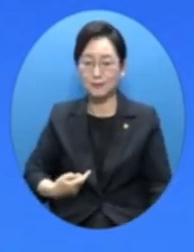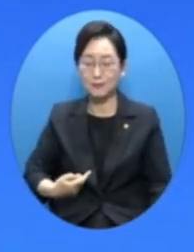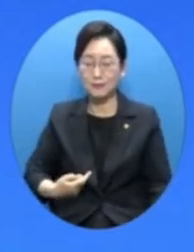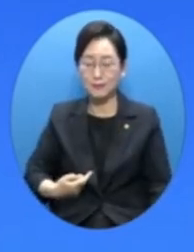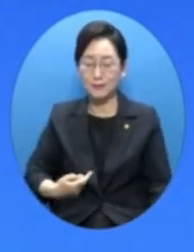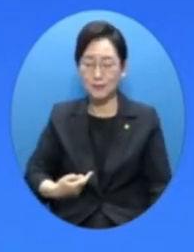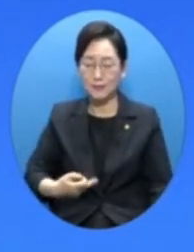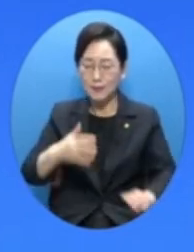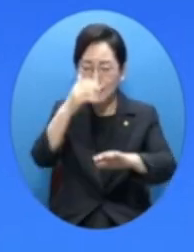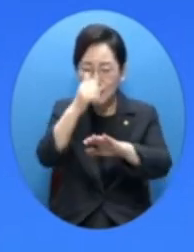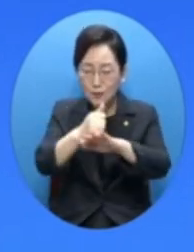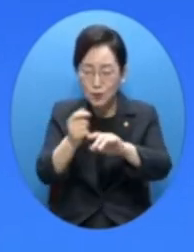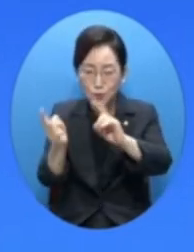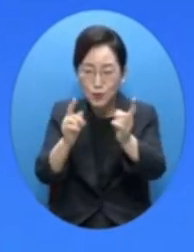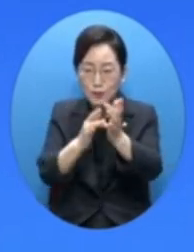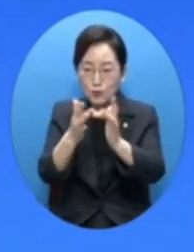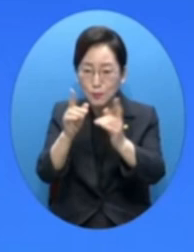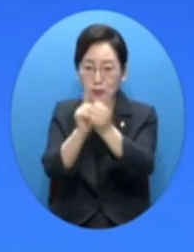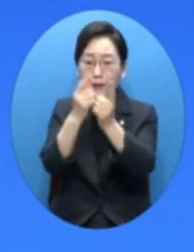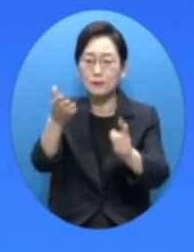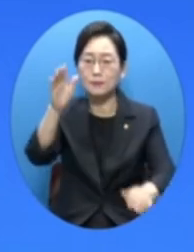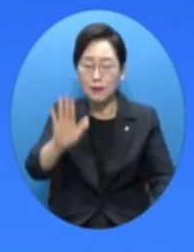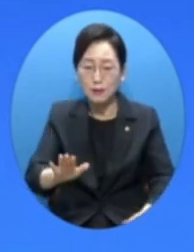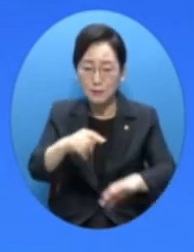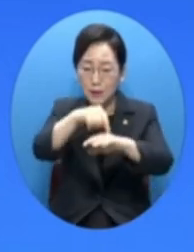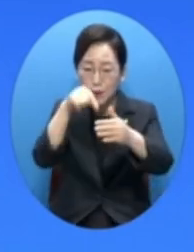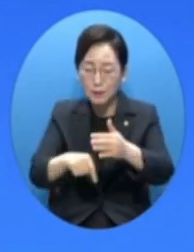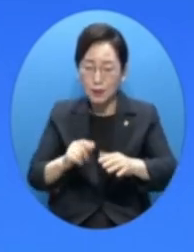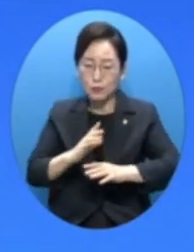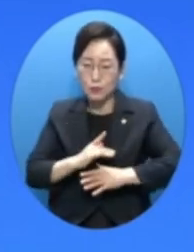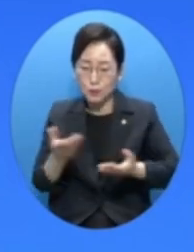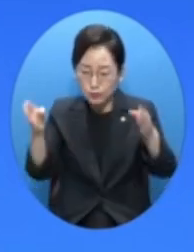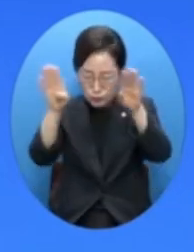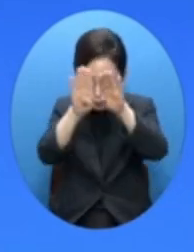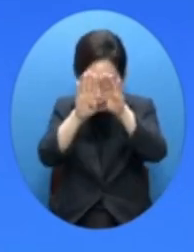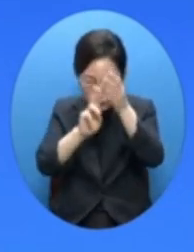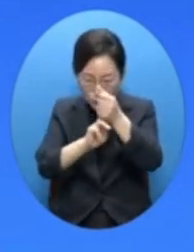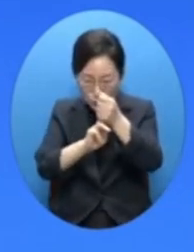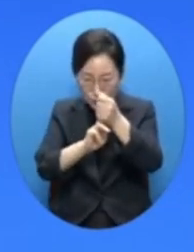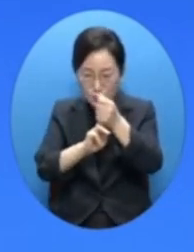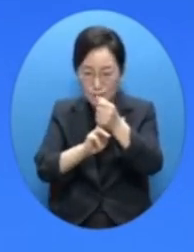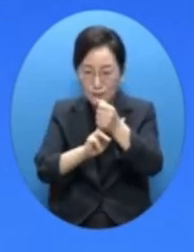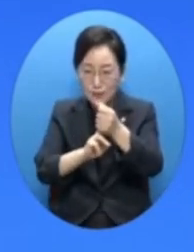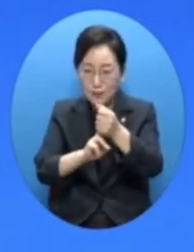부활하신 예수님을 만나고 나서도 두려워 문을 닫고 숨어 있었는데 그들이